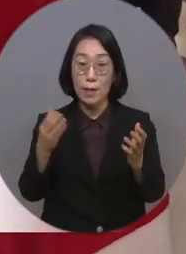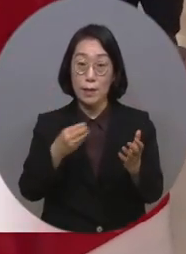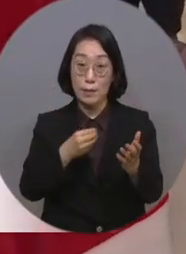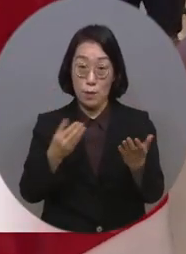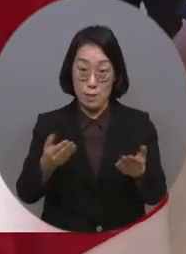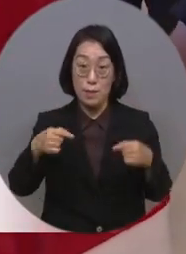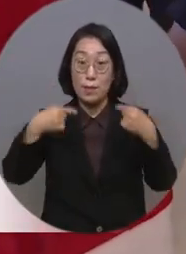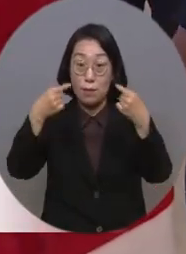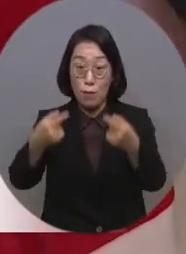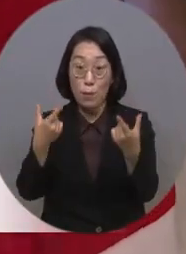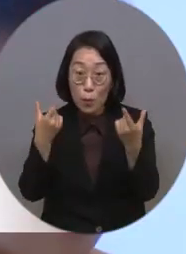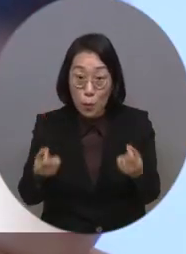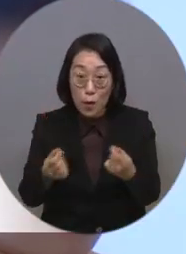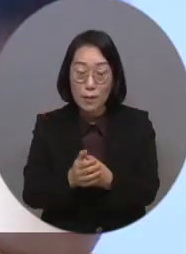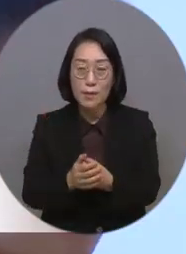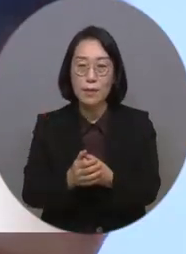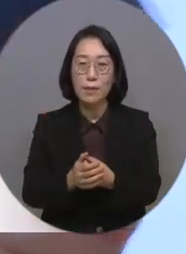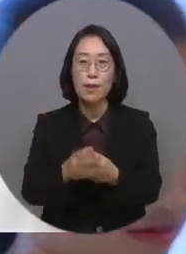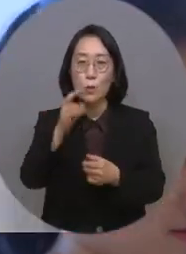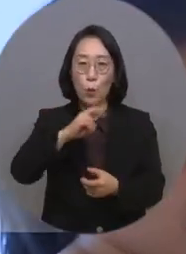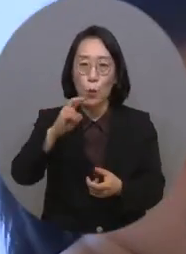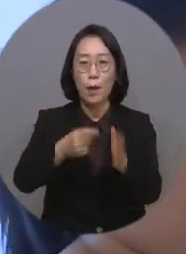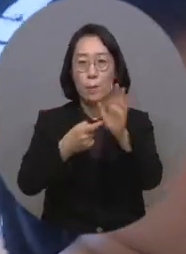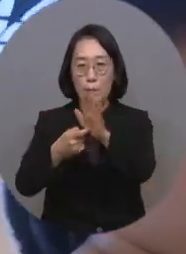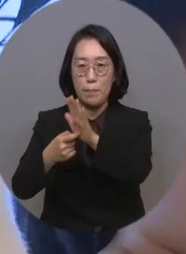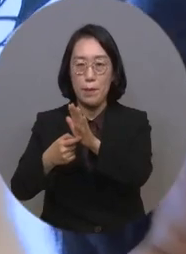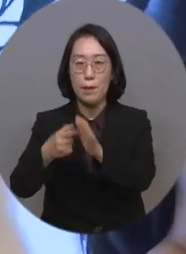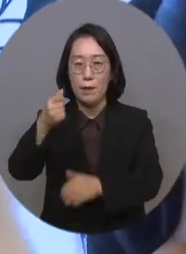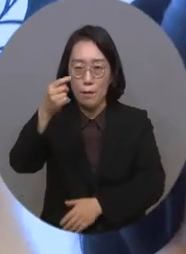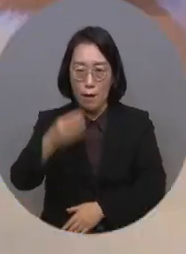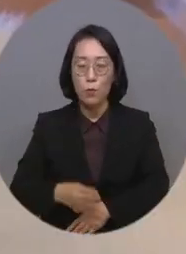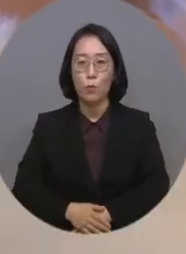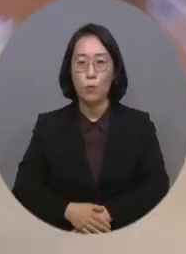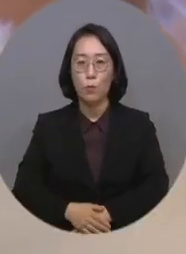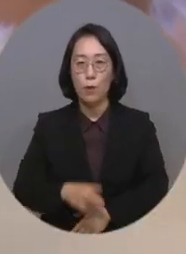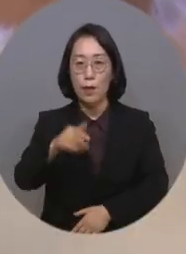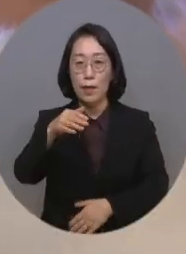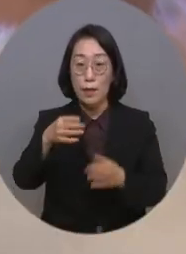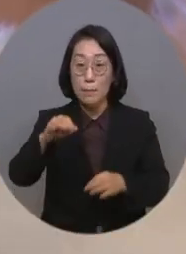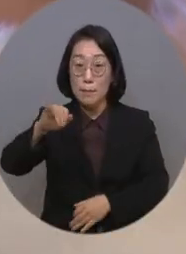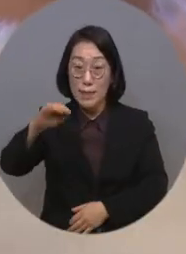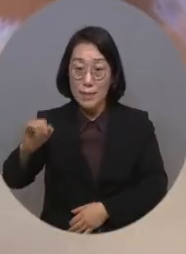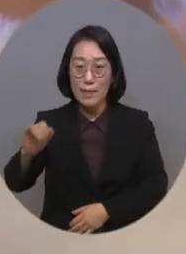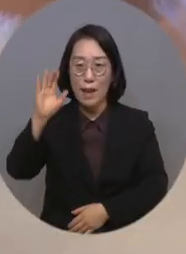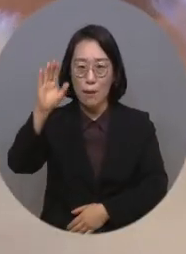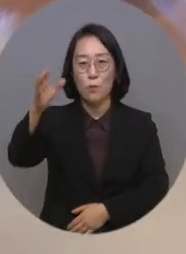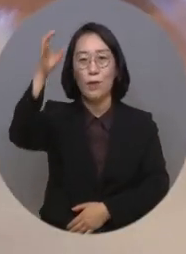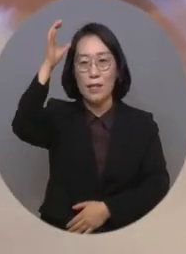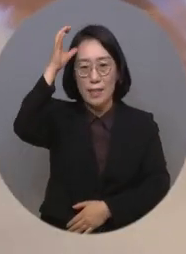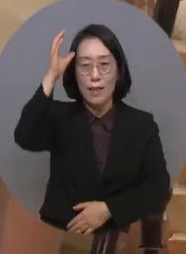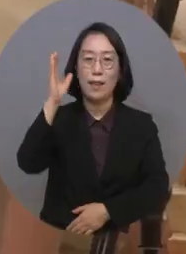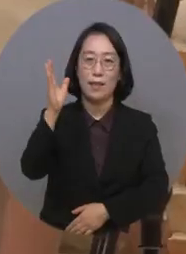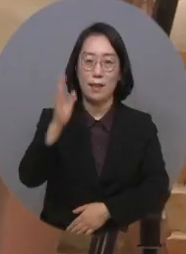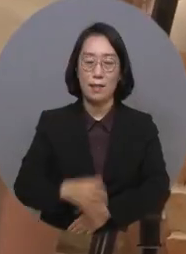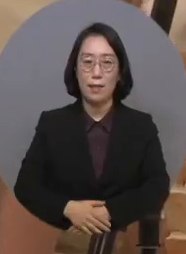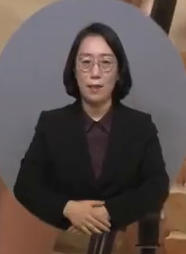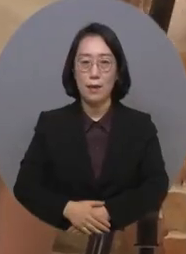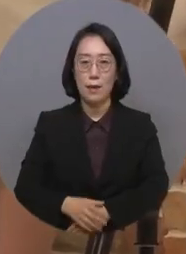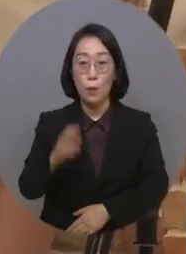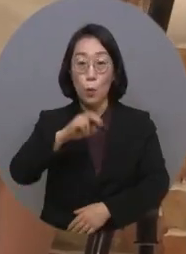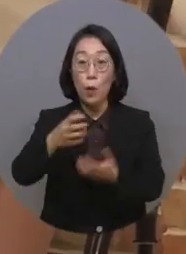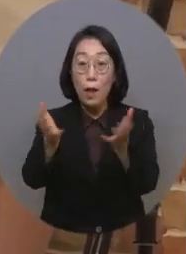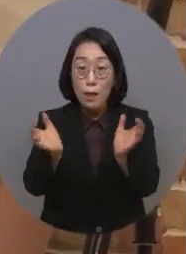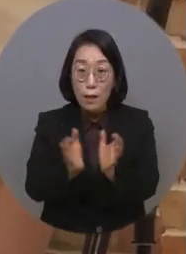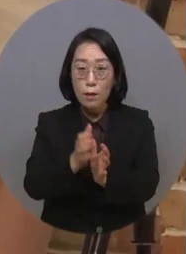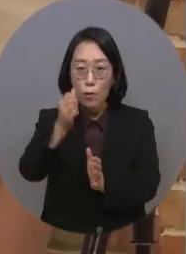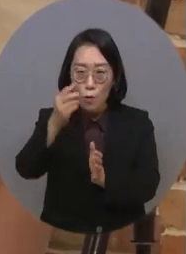활동을 펼칠 계획입니다. 현장에서 만난 김민지 단원은 앞으로의 기대감을 전했습니다. 합창 단원으로서